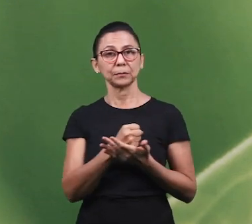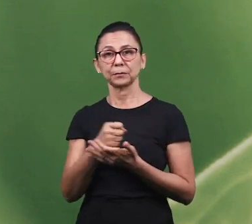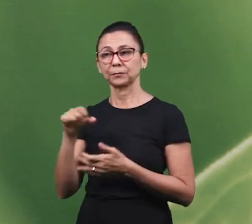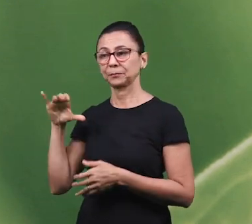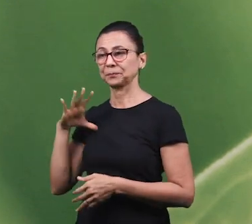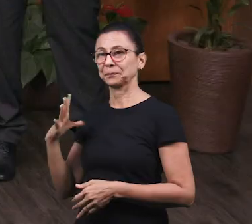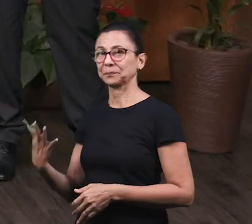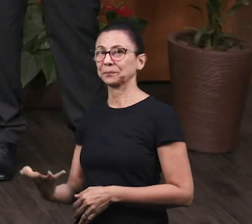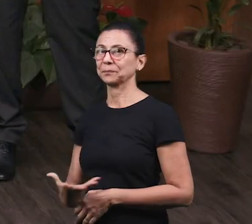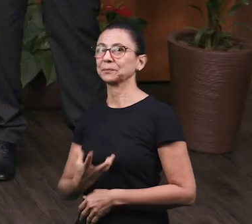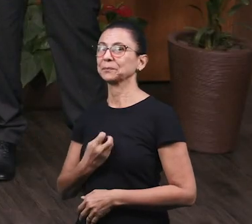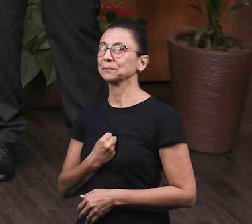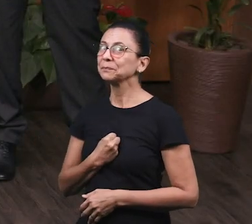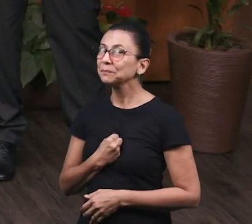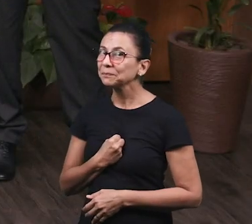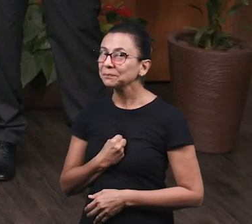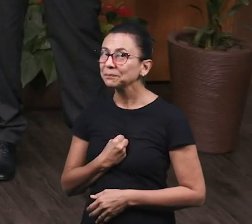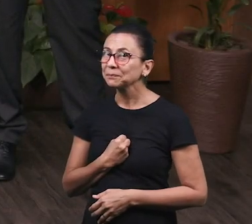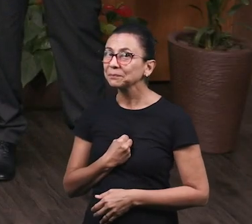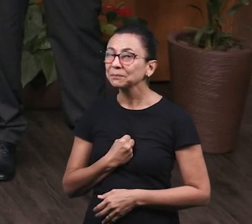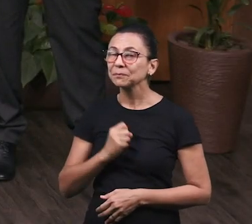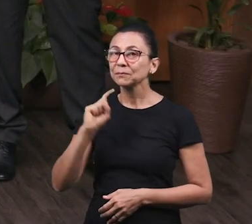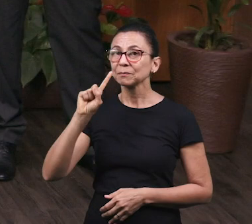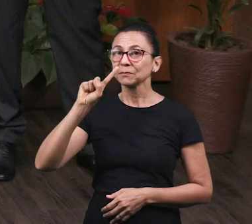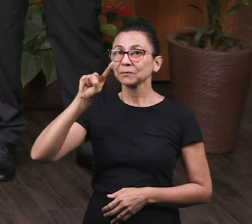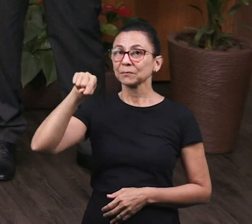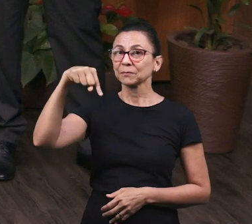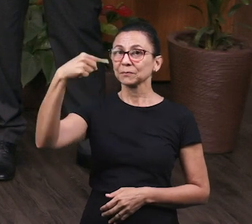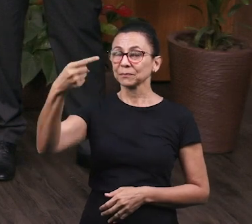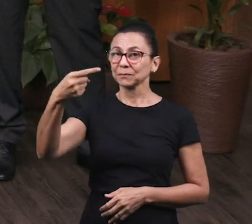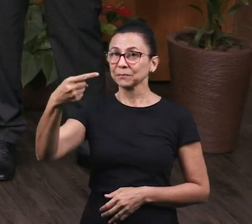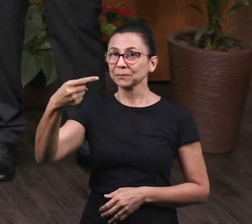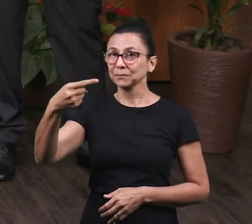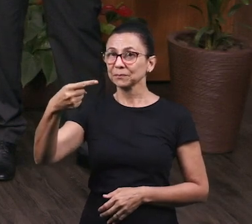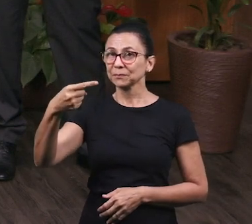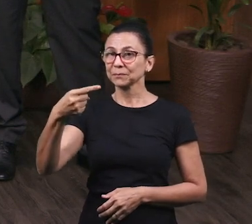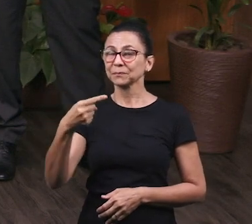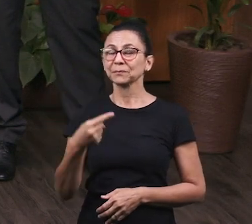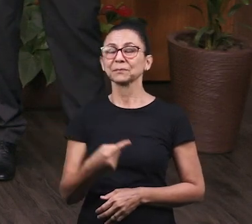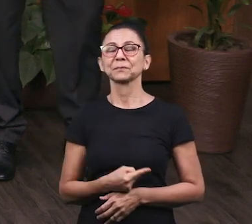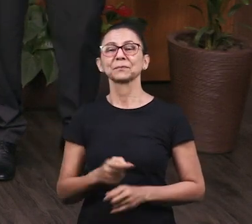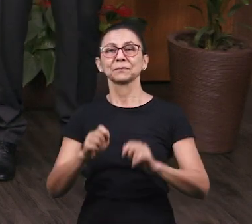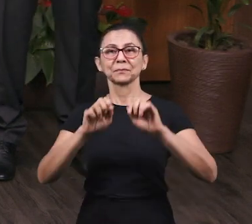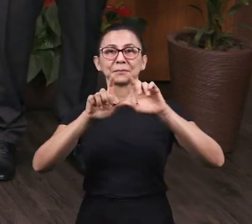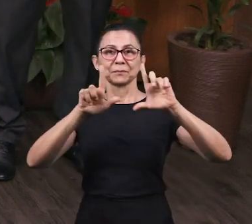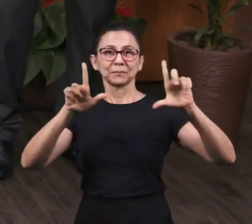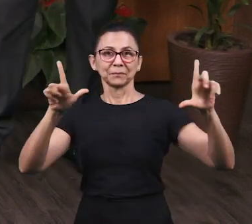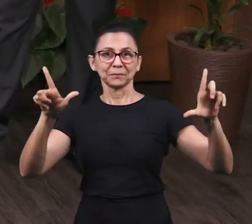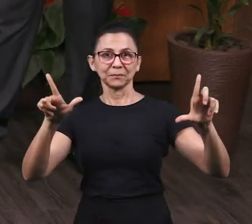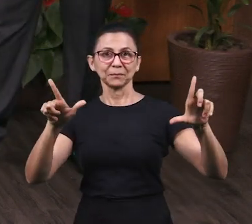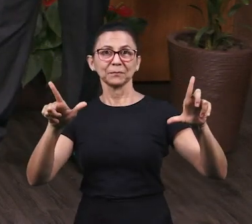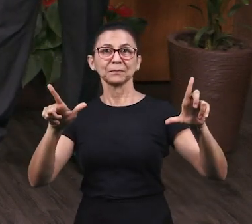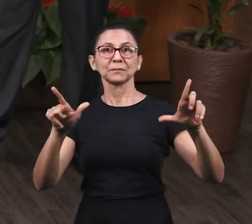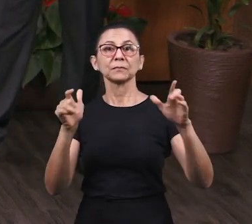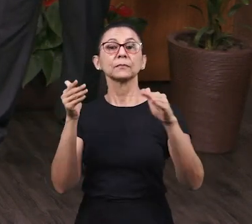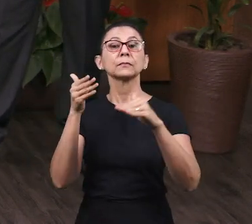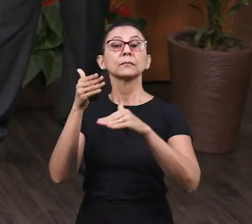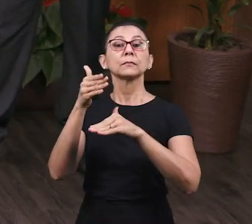salut. À partir de la prochaine programmation, nous allons entrer dans le tabernacle.